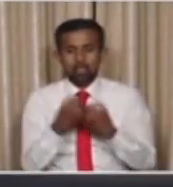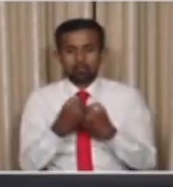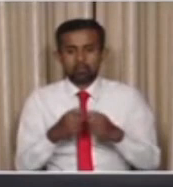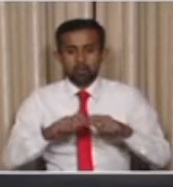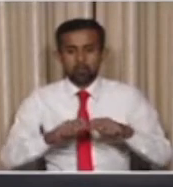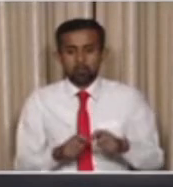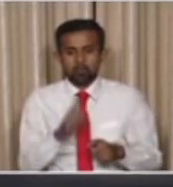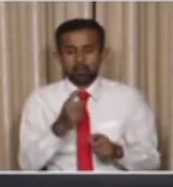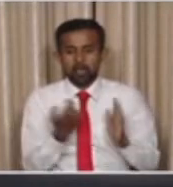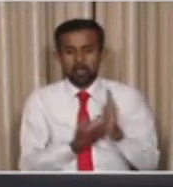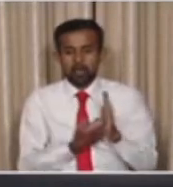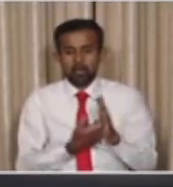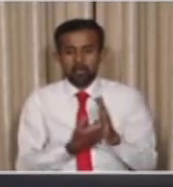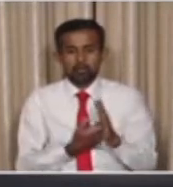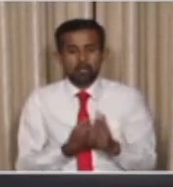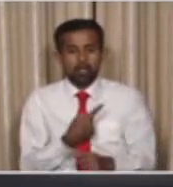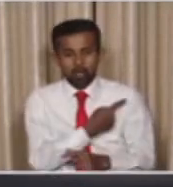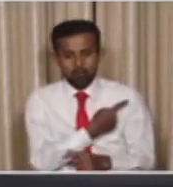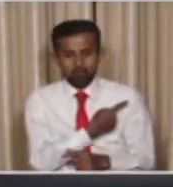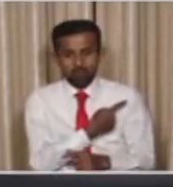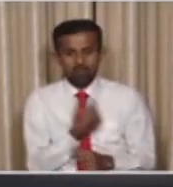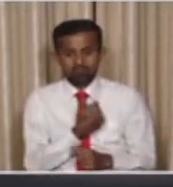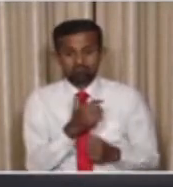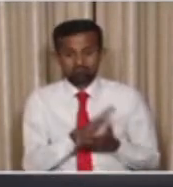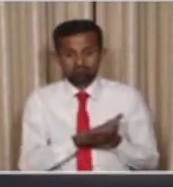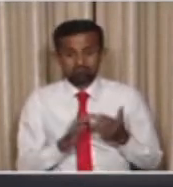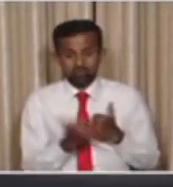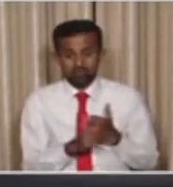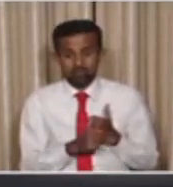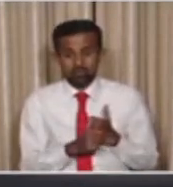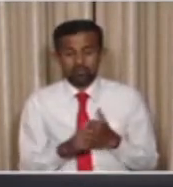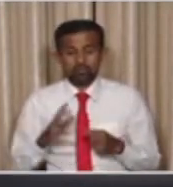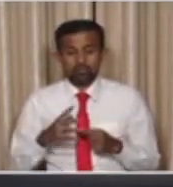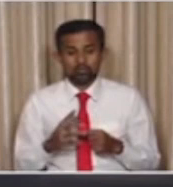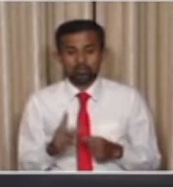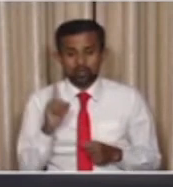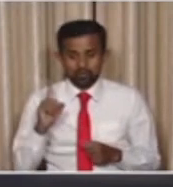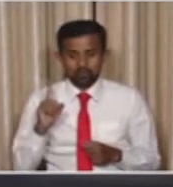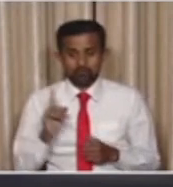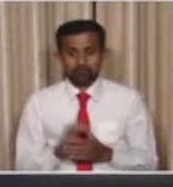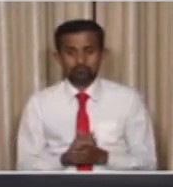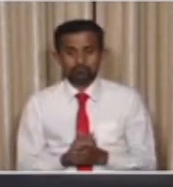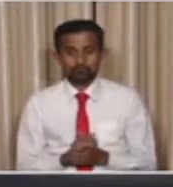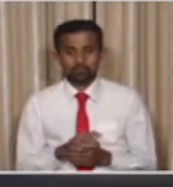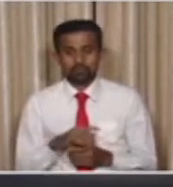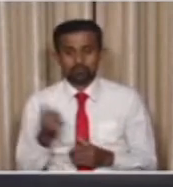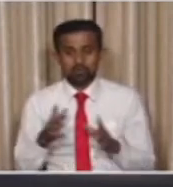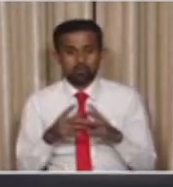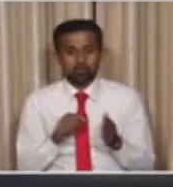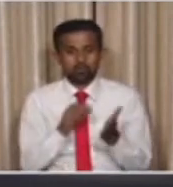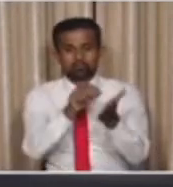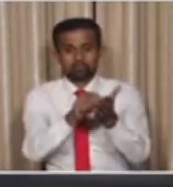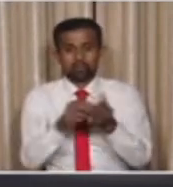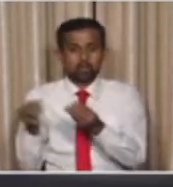හානියට පත්ව රත්මලාන කර්මාන්ත ශාලාවේ අලුත් වැඩියා සඳහා යොමු කර ඇති එන්ජින් ගණන 1කි. අමතර කොටස් ඇනවුම් කර